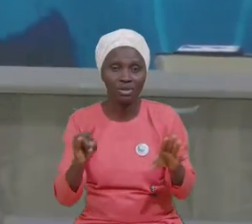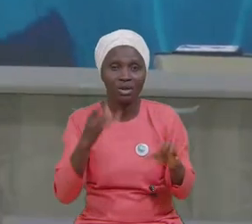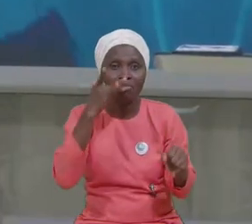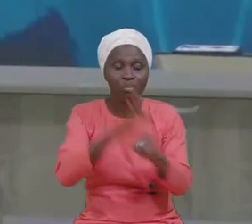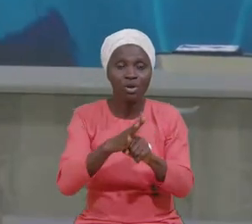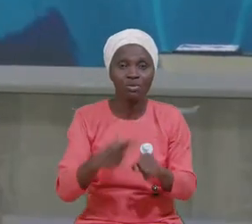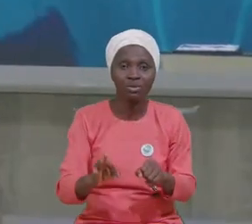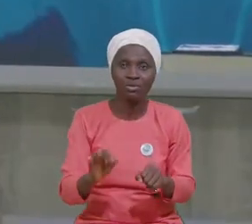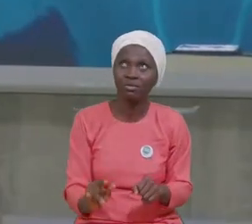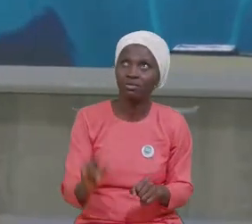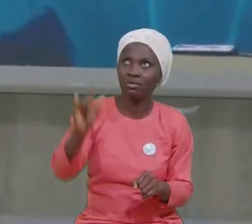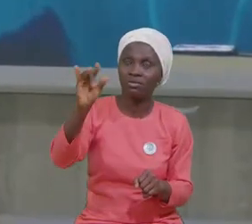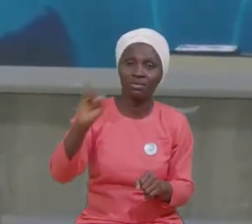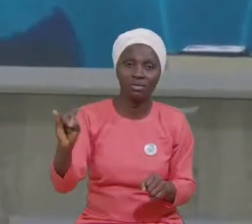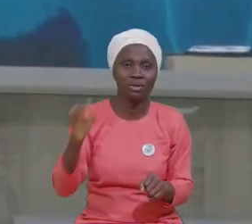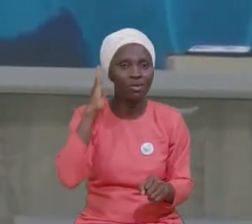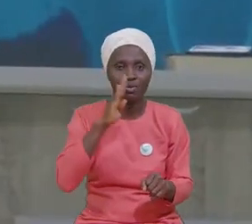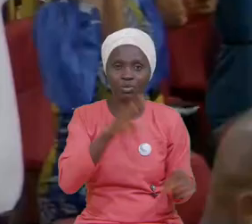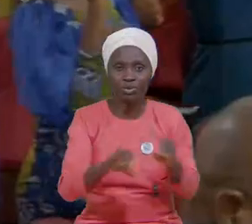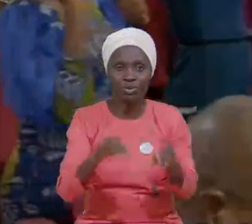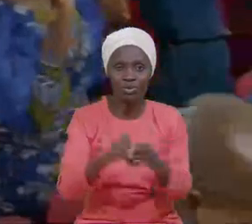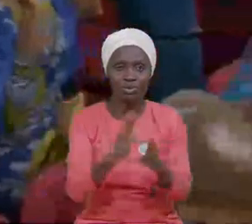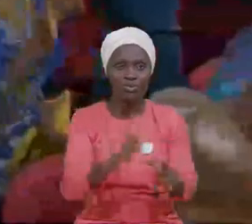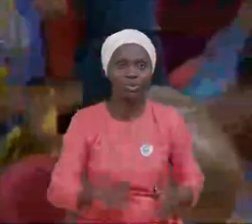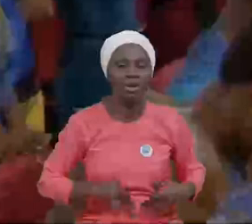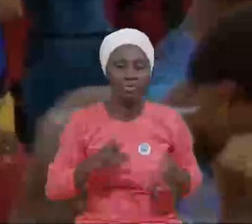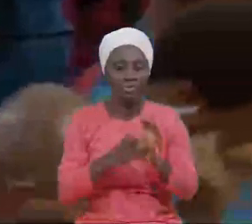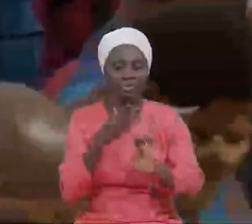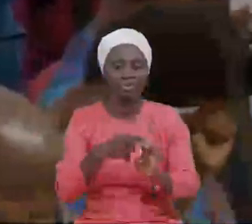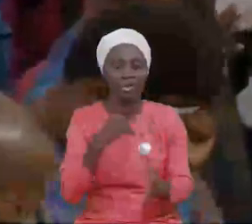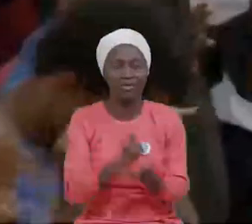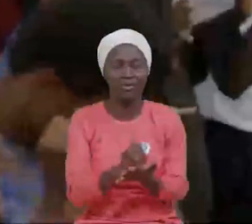de prendre l'envol, sera accomplie dans ta vie.